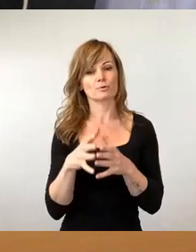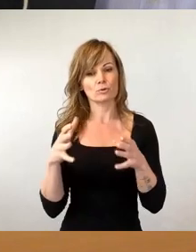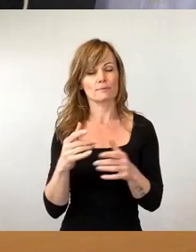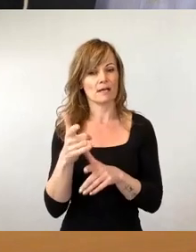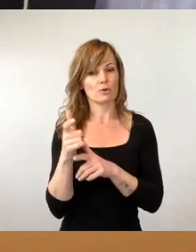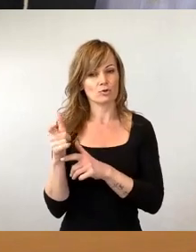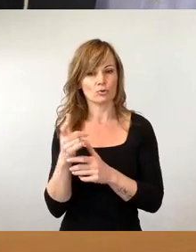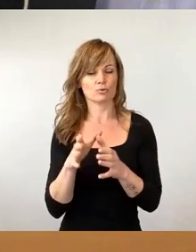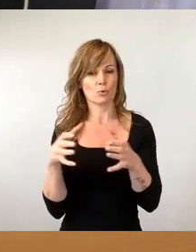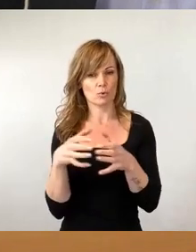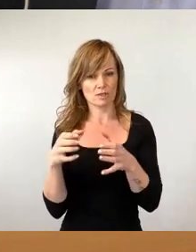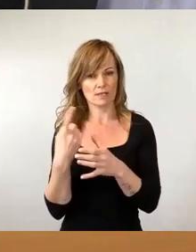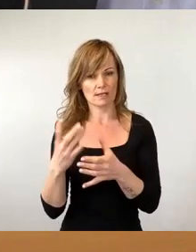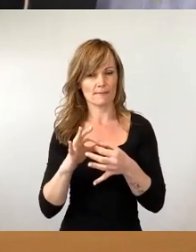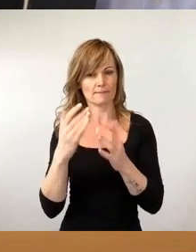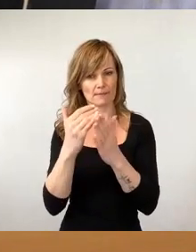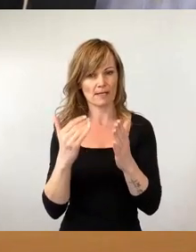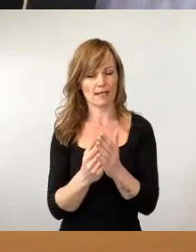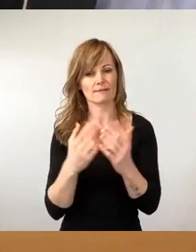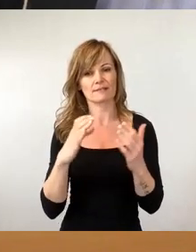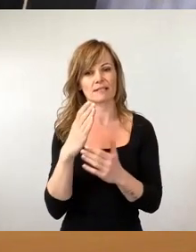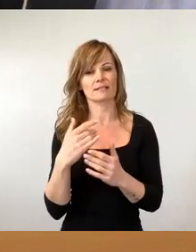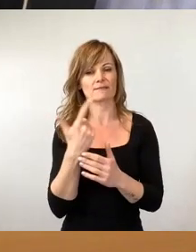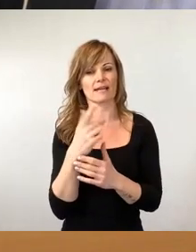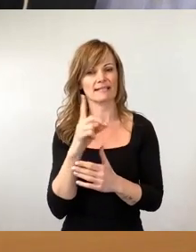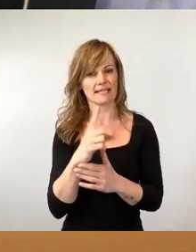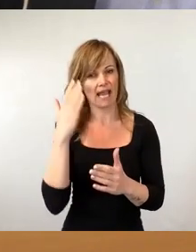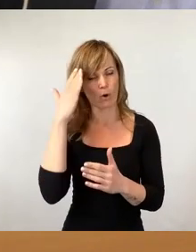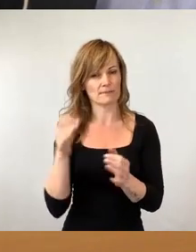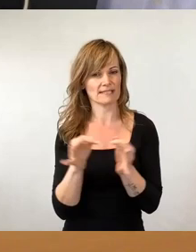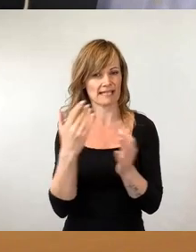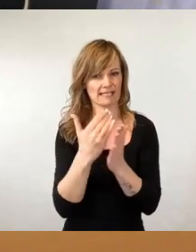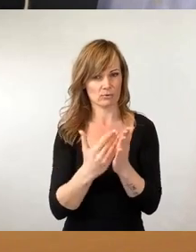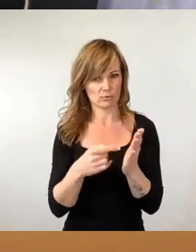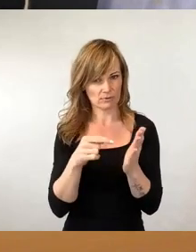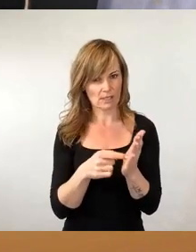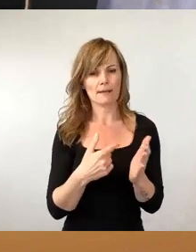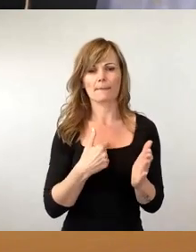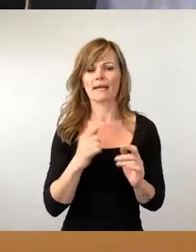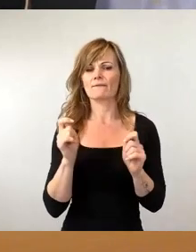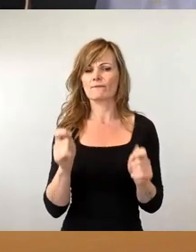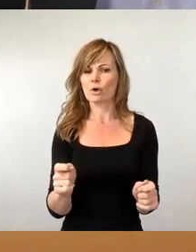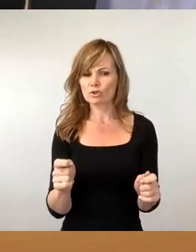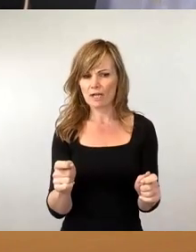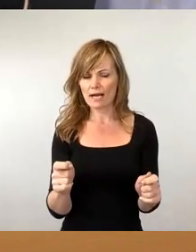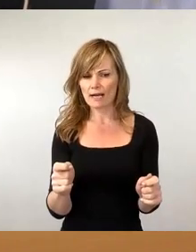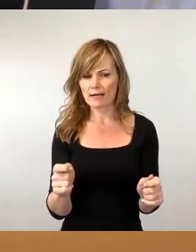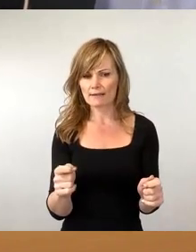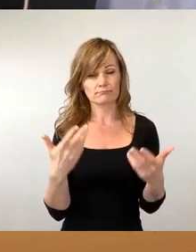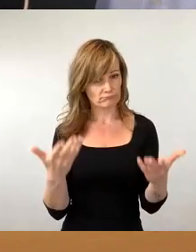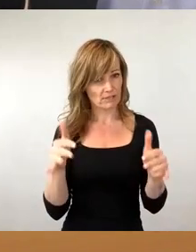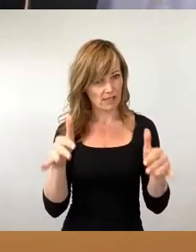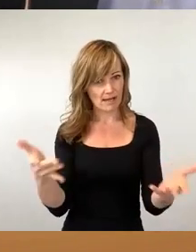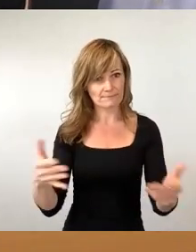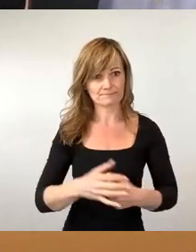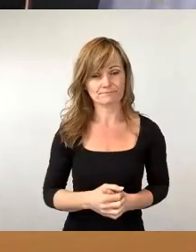In Absatz 2d der Hauptsatzung. Hier liegt Ihnen mein Vorschlag vor, der eine sehr